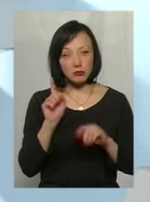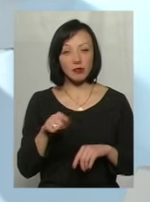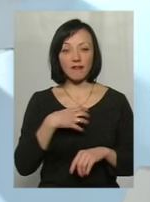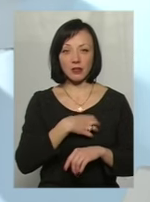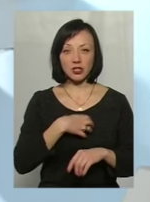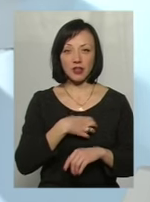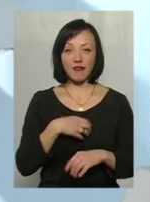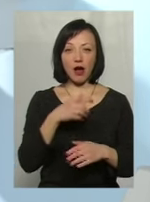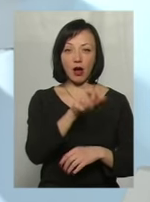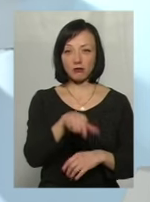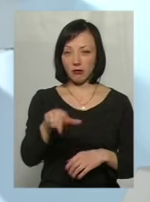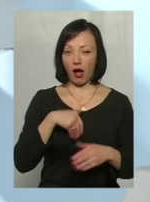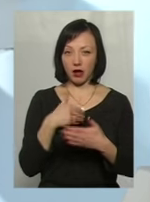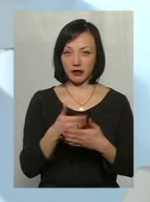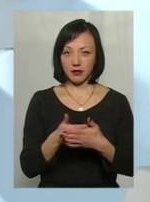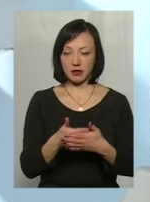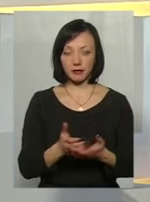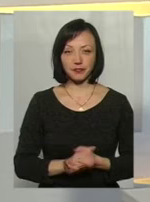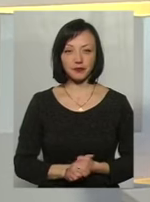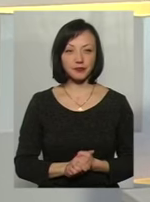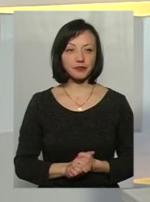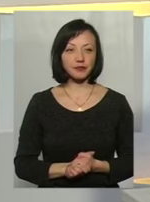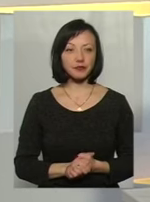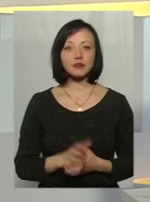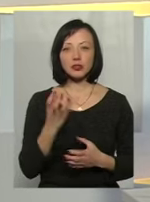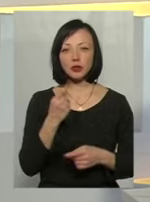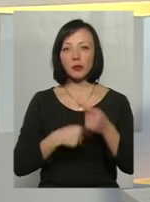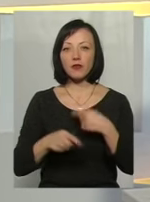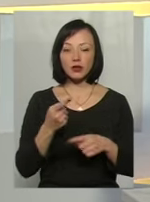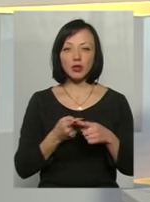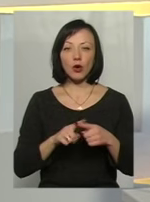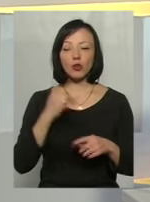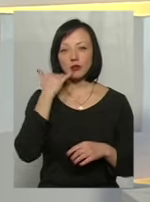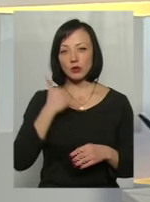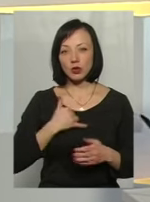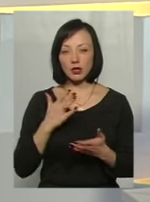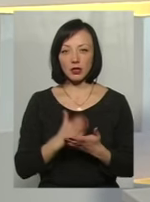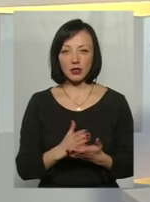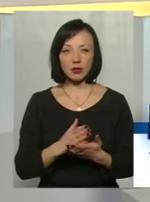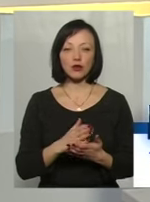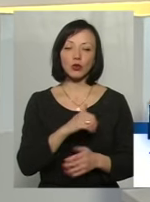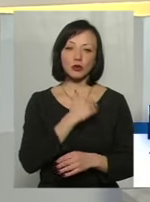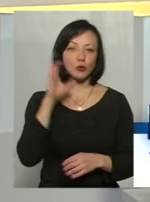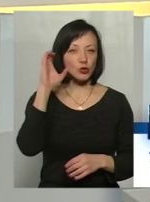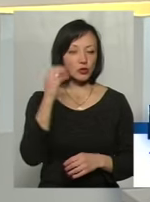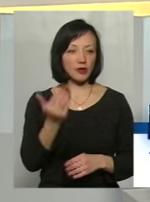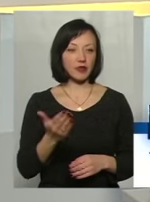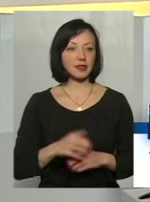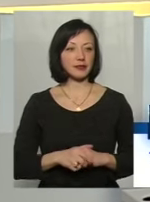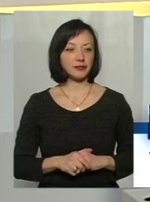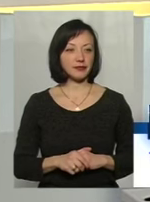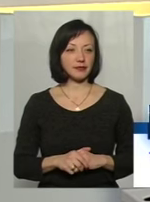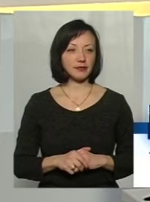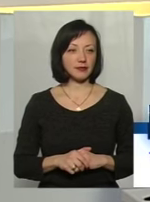громадянська активність. Тобто, до громадянської активності ми ще повернемось. У нас є телефонний дзвінок у студію, ми хочемо вас почути. Алло, ви в